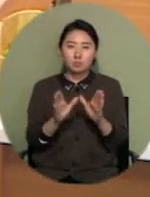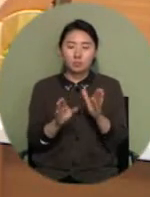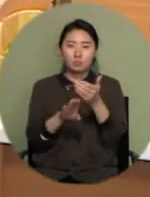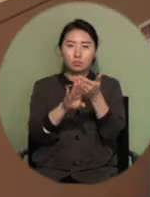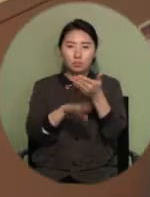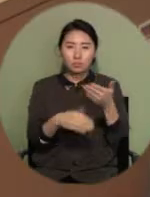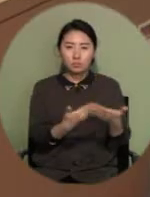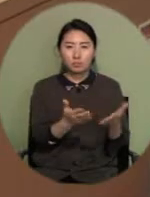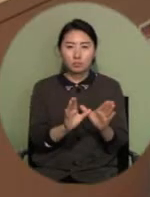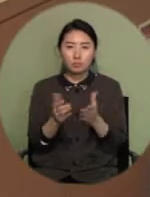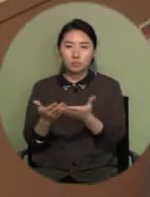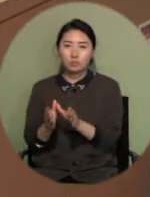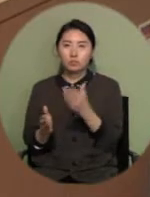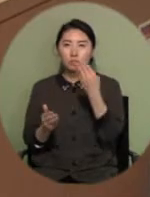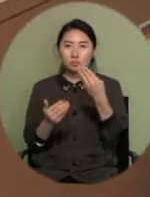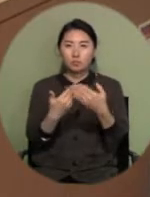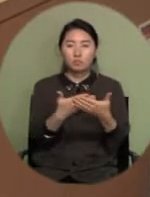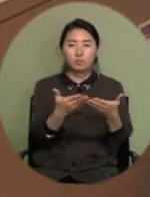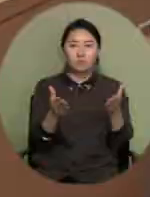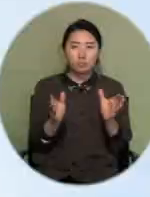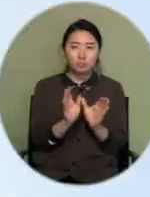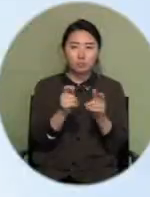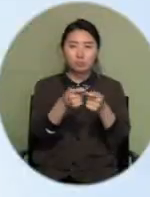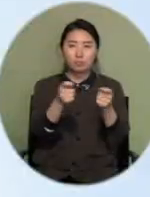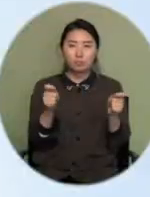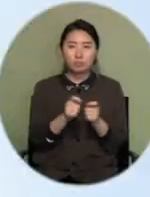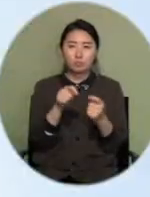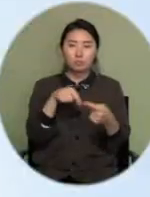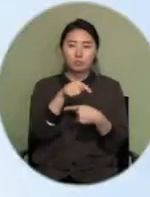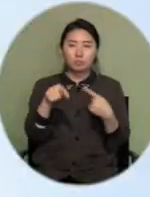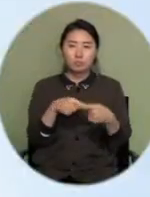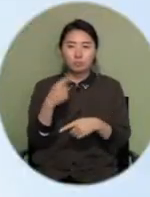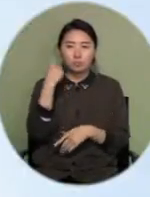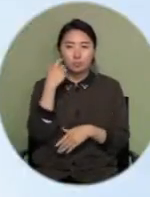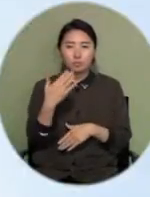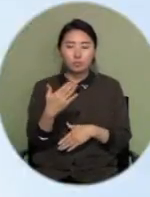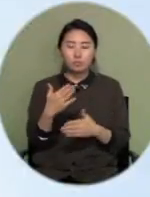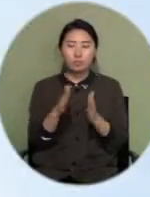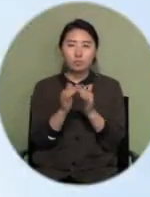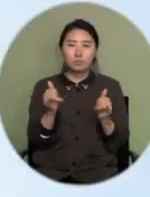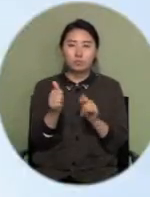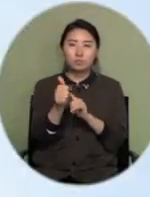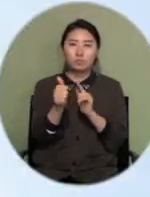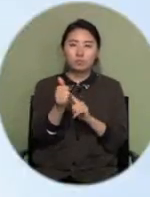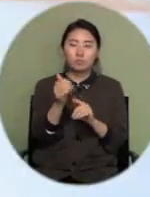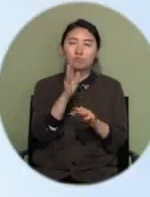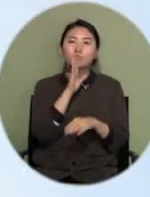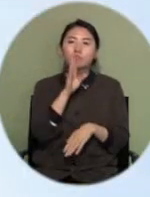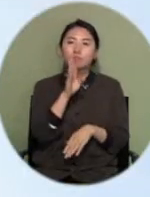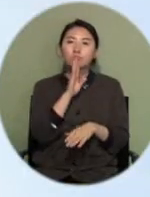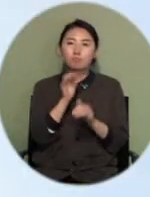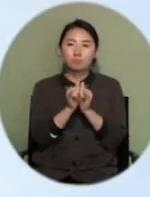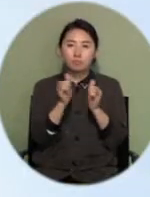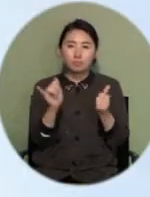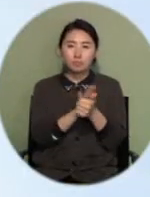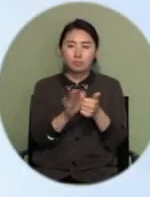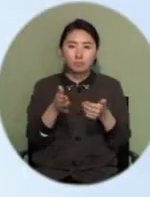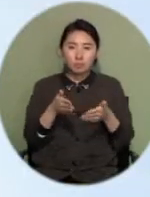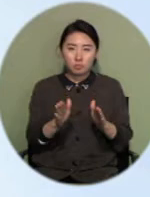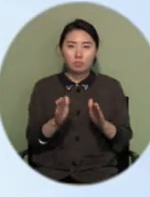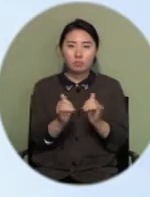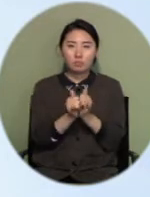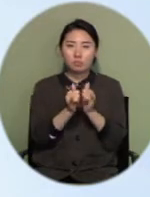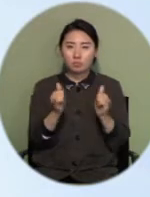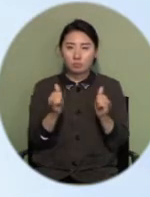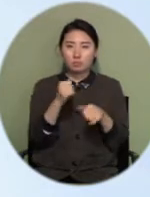두개 본부와 9개 팀 으로 운영되고 있는 상태 취재 결과 본부장 중 1명은 현 구청장 비서실장 출신인 것으로